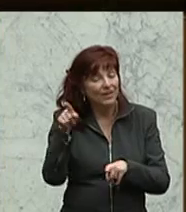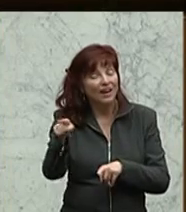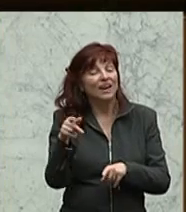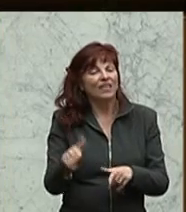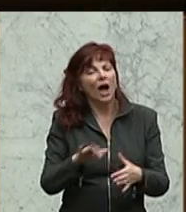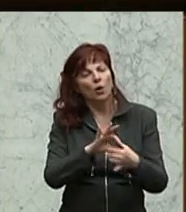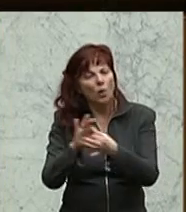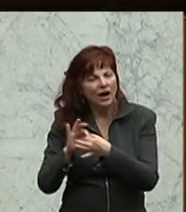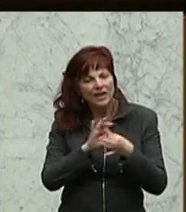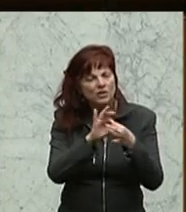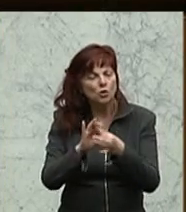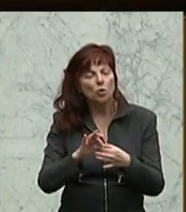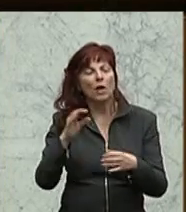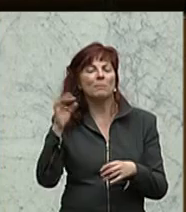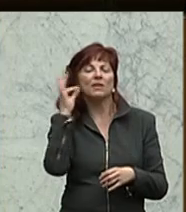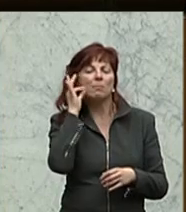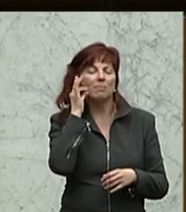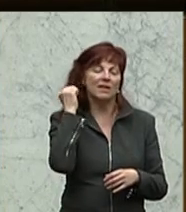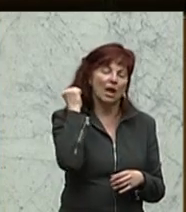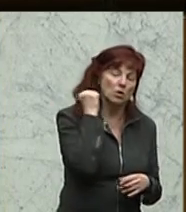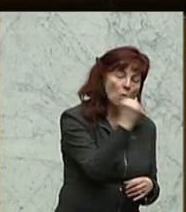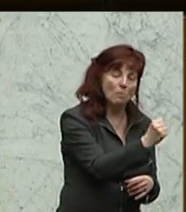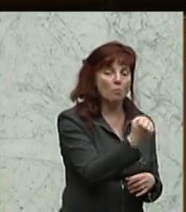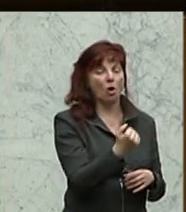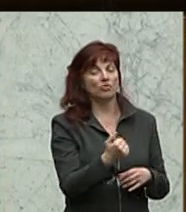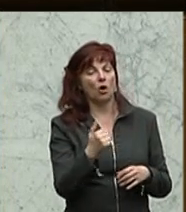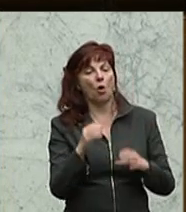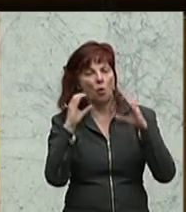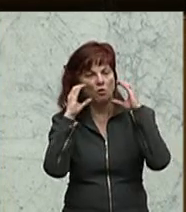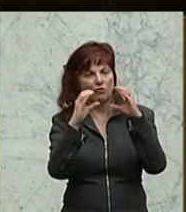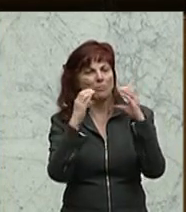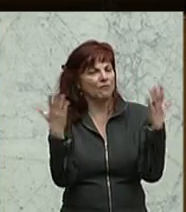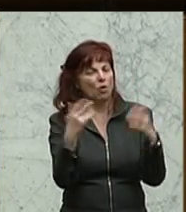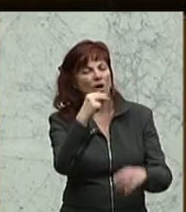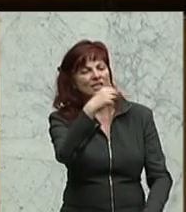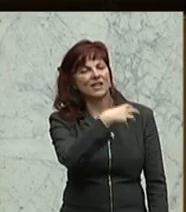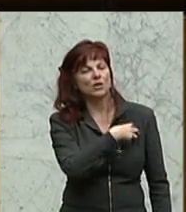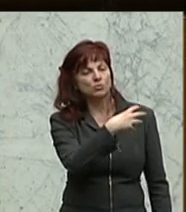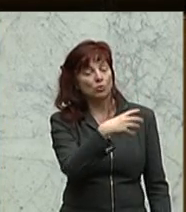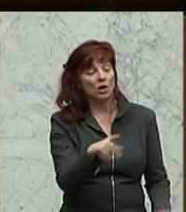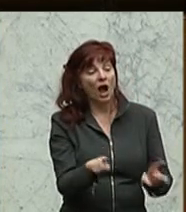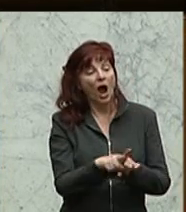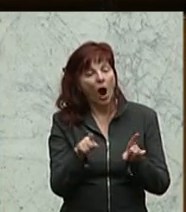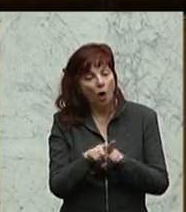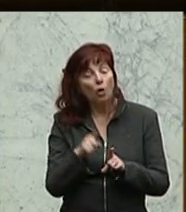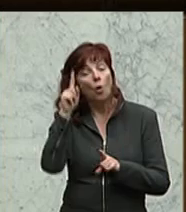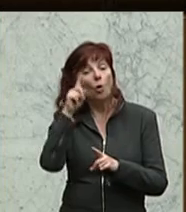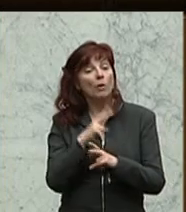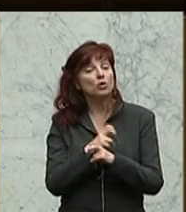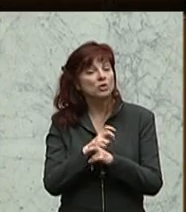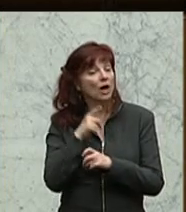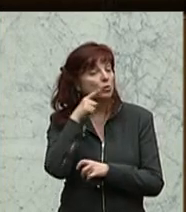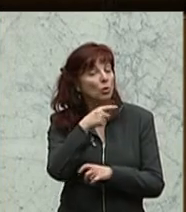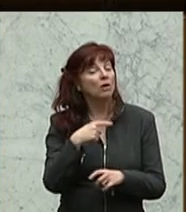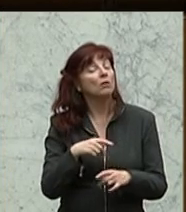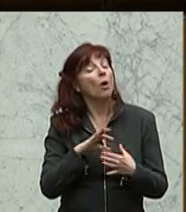in Salzburg. Und Sie machen eine Koalition seit Jahren, wo Sie auch nichts weiterbringen, in Oberösterreich mit dieser ÖVP. Und Sie stellen sich hier heraus